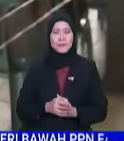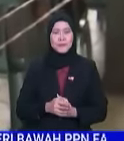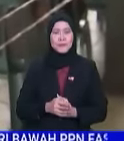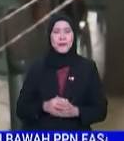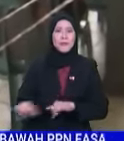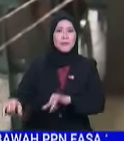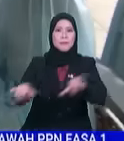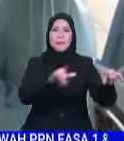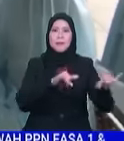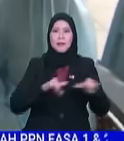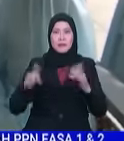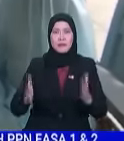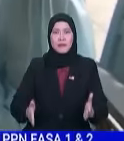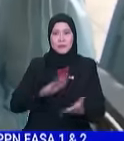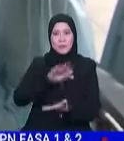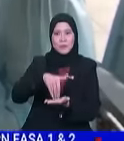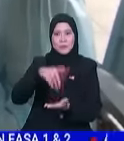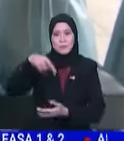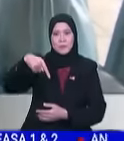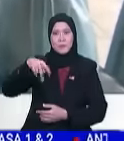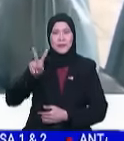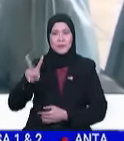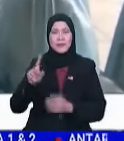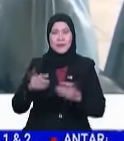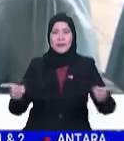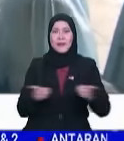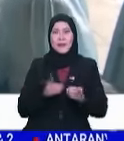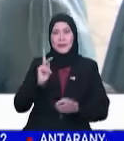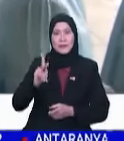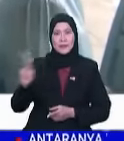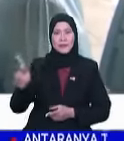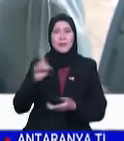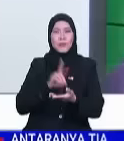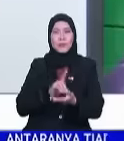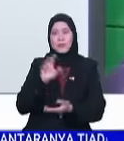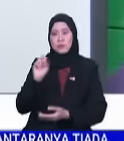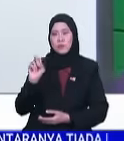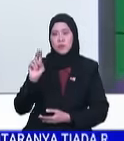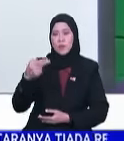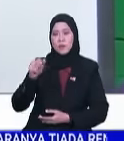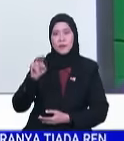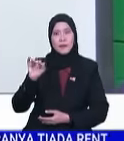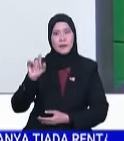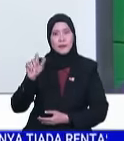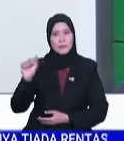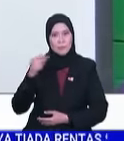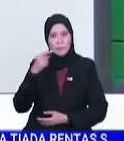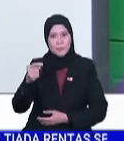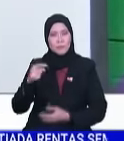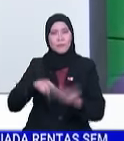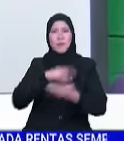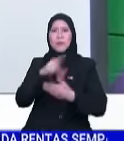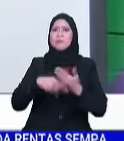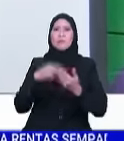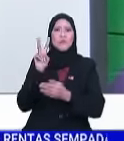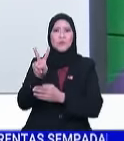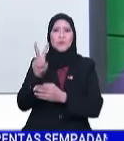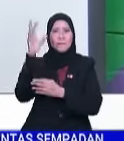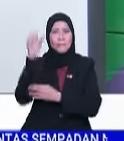Menurut penyelaras Pusat Pemberian Vaksin PPV daerah Kota Kinabalu, Dr. Suhaila Osman, program kali ini menggunakan dua bas